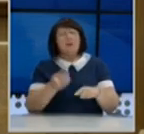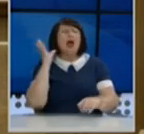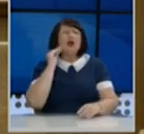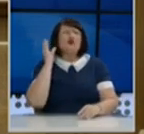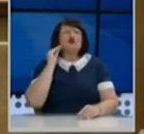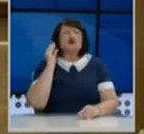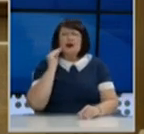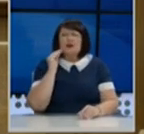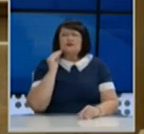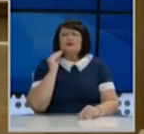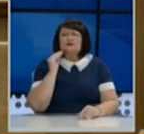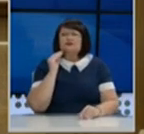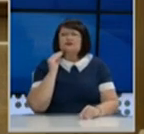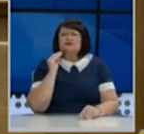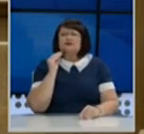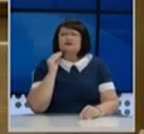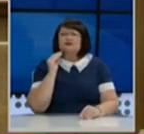άκουσα